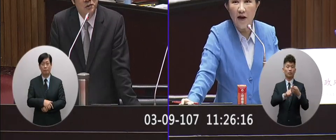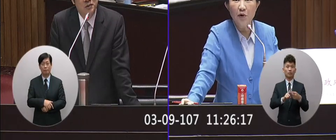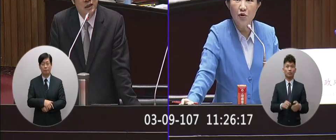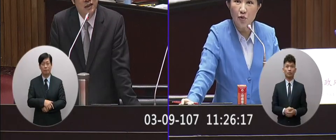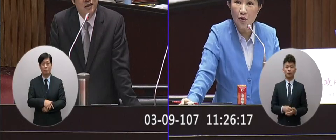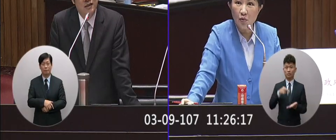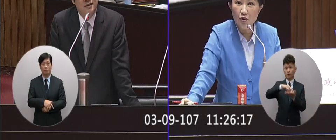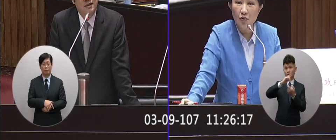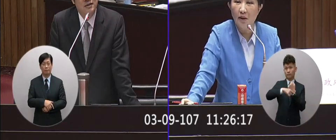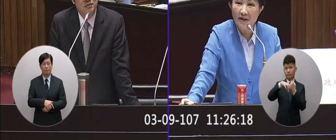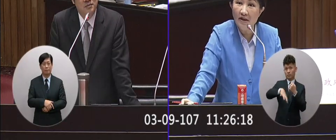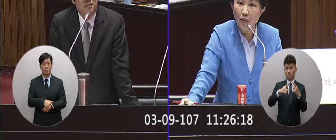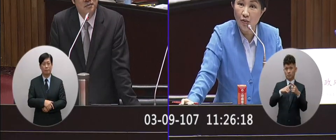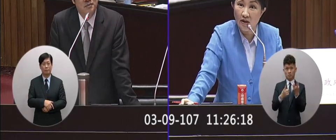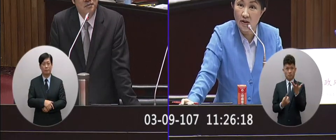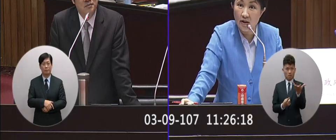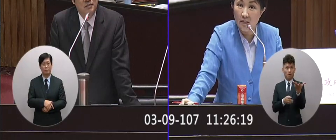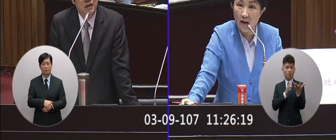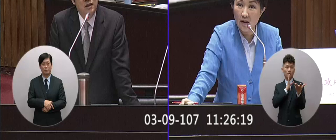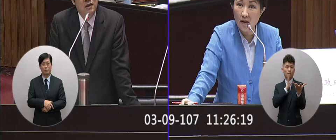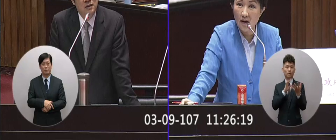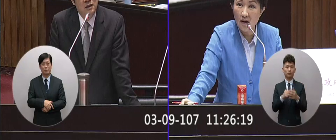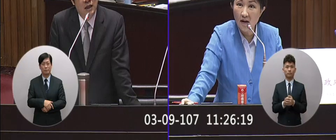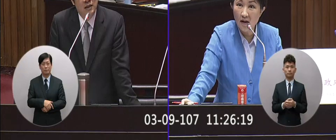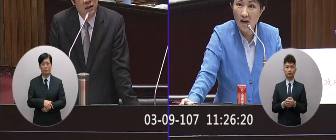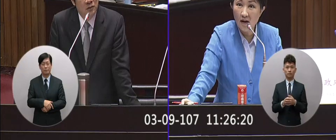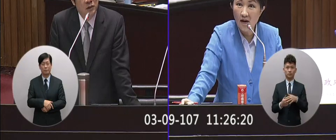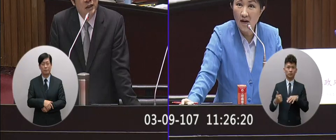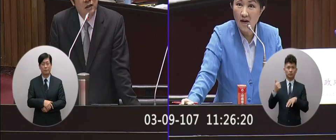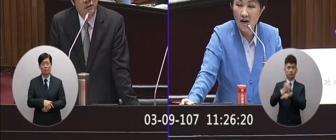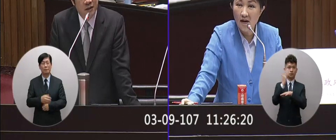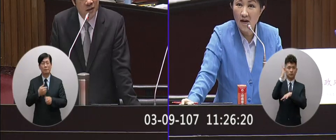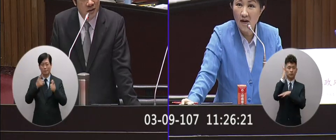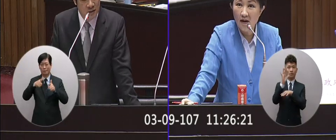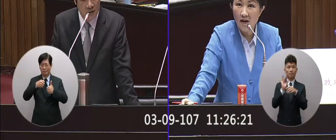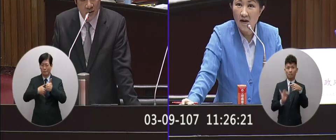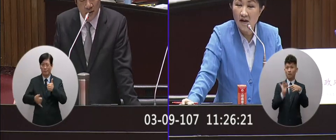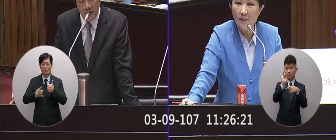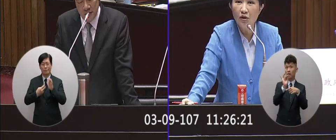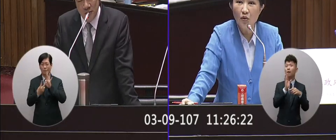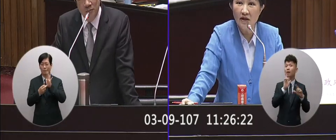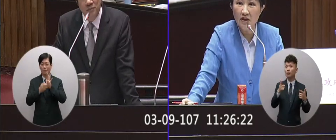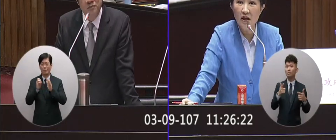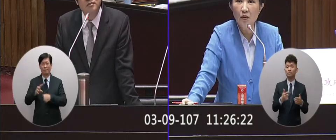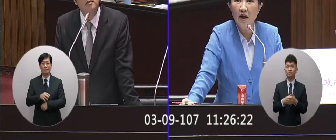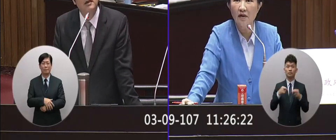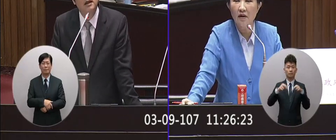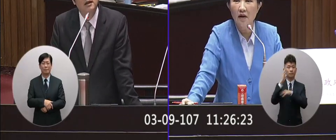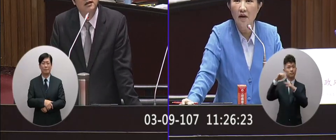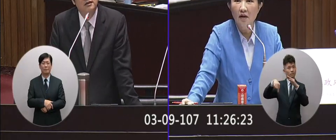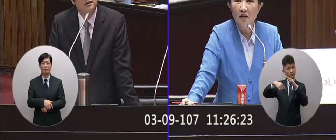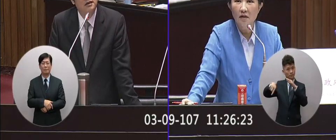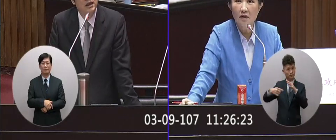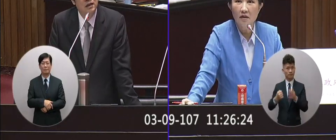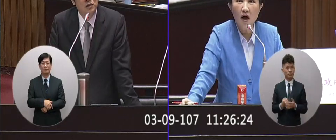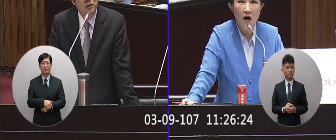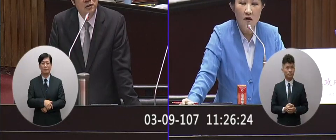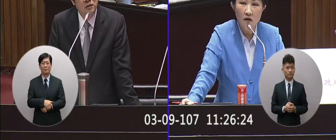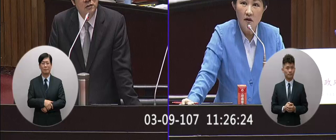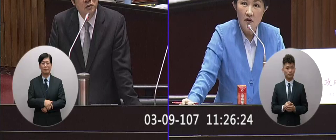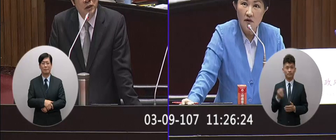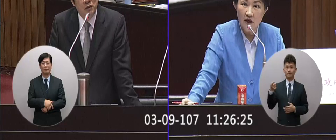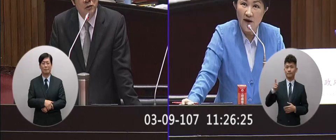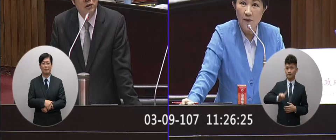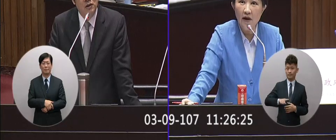绝对多数。 立法院是绝对多数，你们现在是完全执政吗？ 那个卢委员哈，这个 你们从行政院